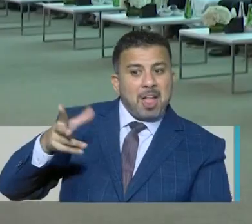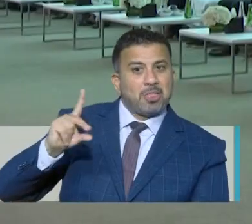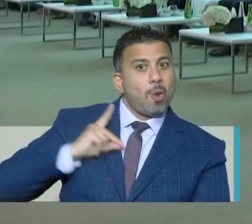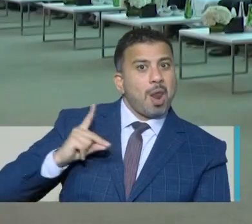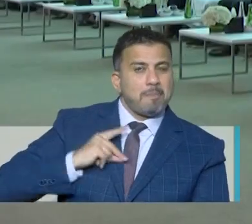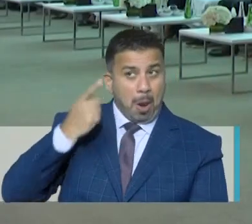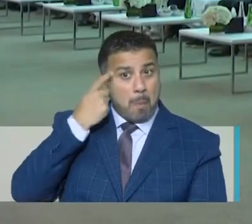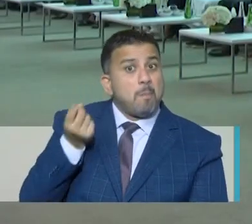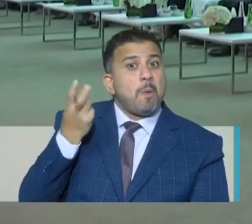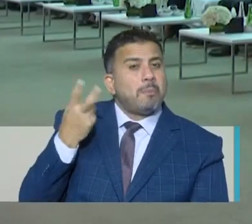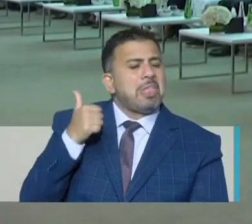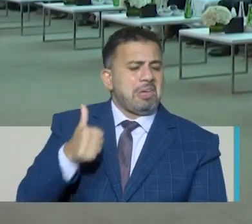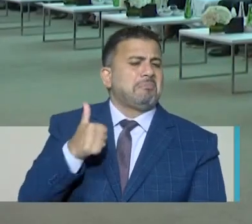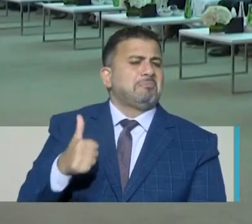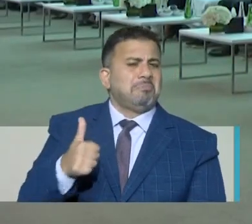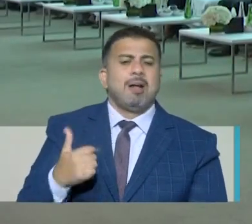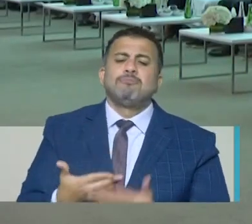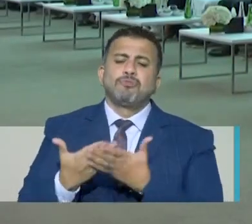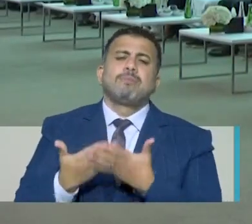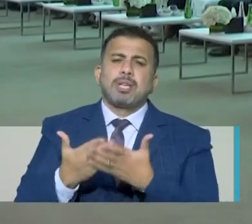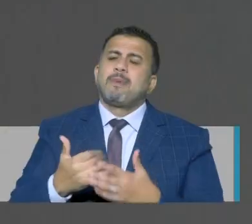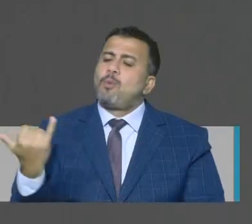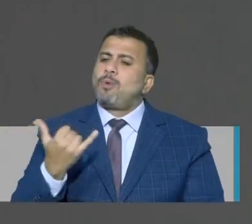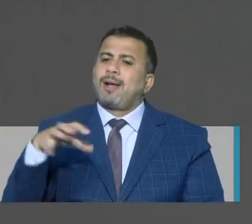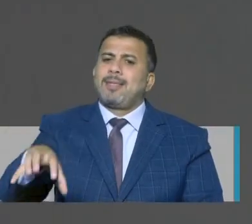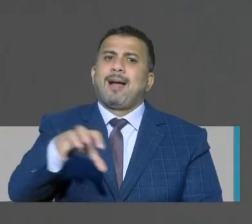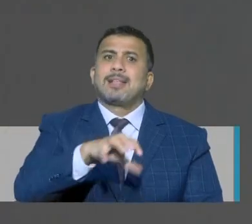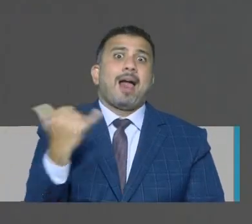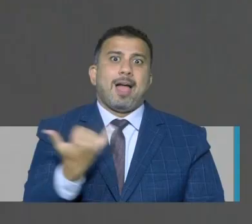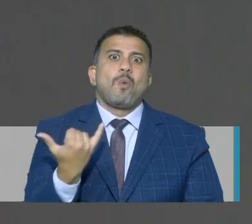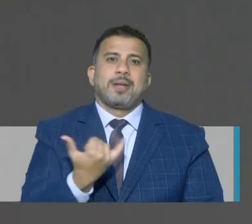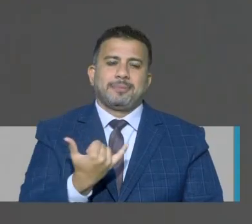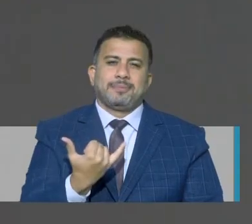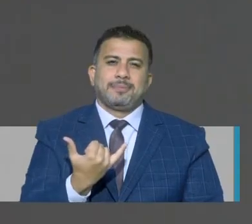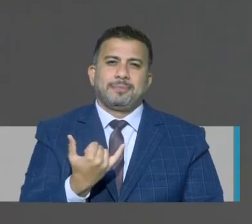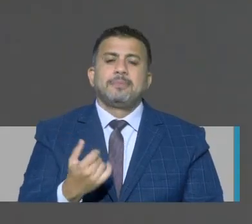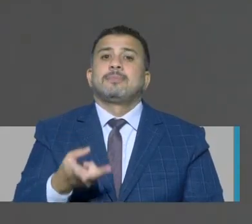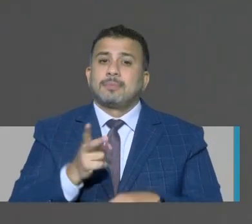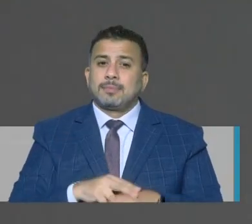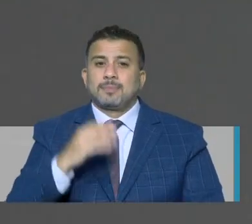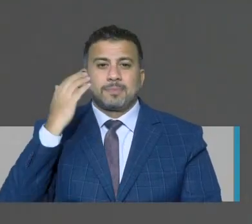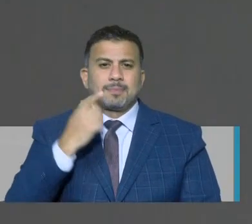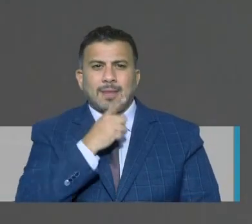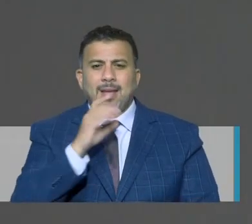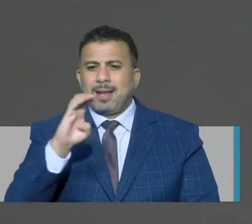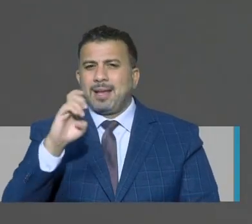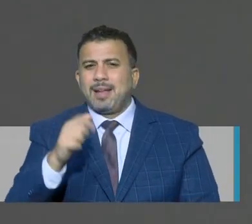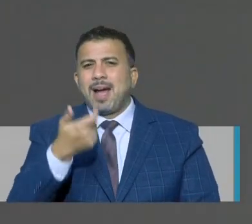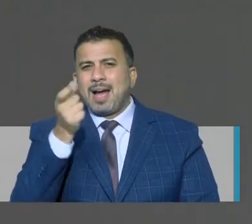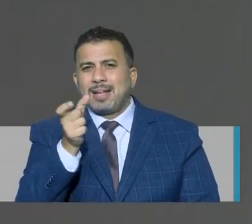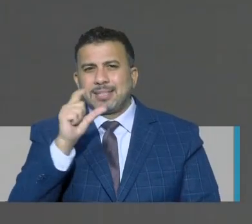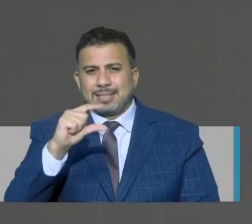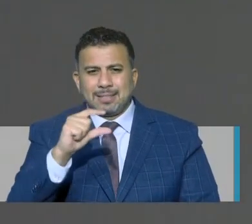المبدعين للمساهمه بشكل الفعال في القطاعات الحيويه من جانبه قدم جراند كاردون الخبير